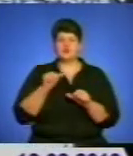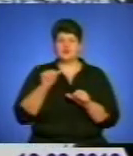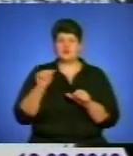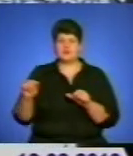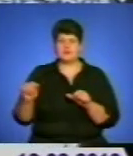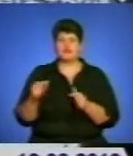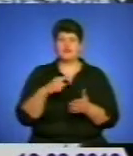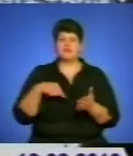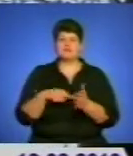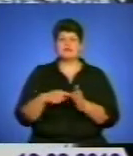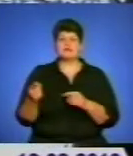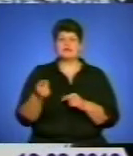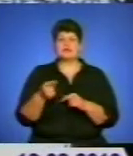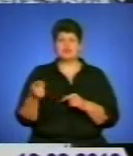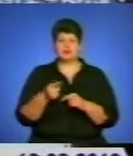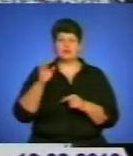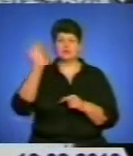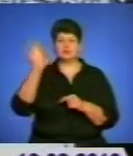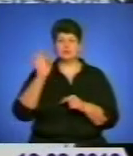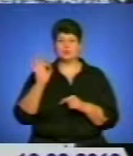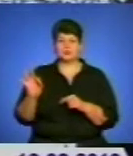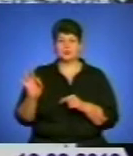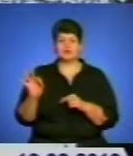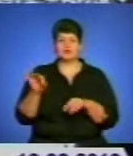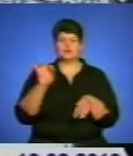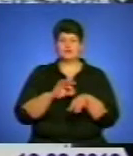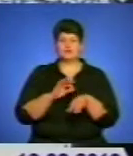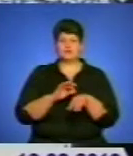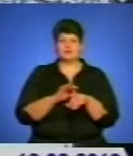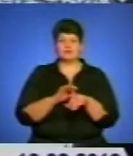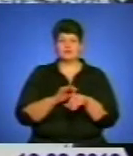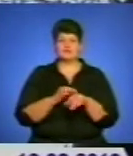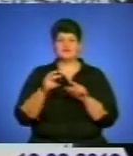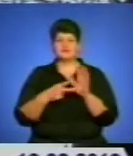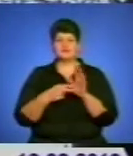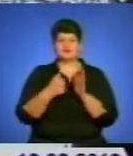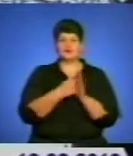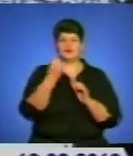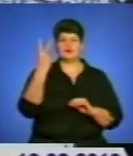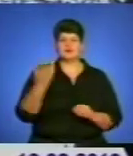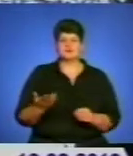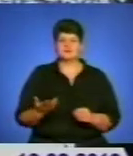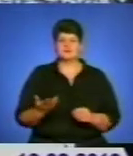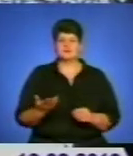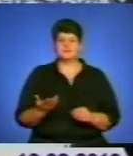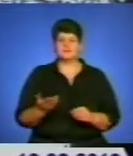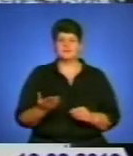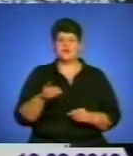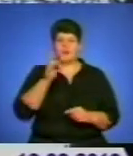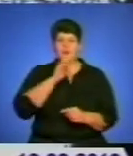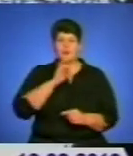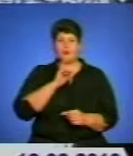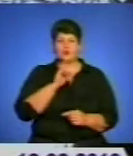місту Тернополю відсоток відсутніх по окремих закладах від 7 до 12. Тобто поки що